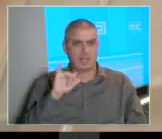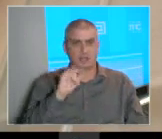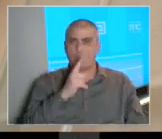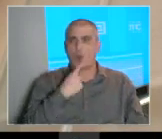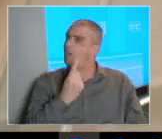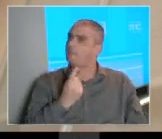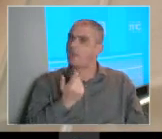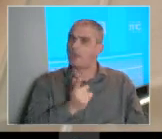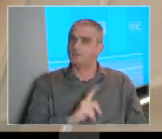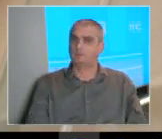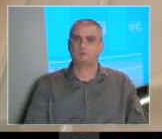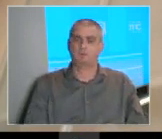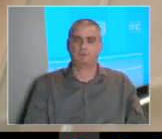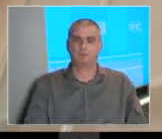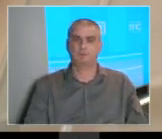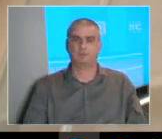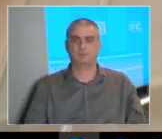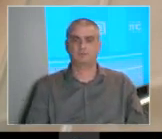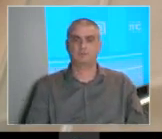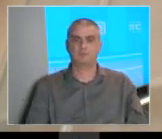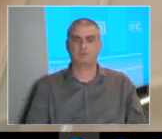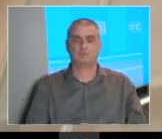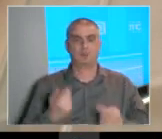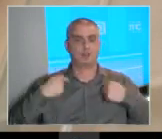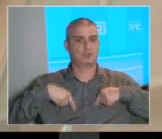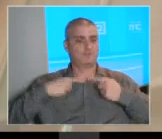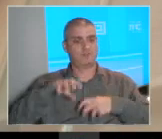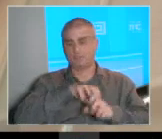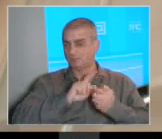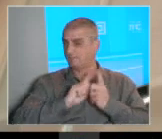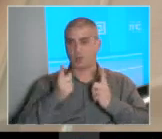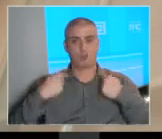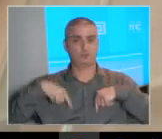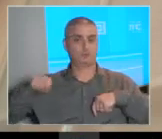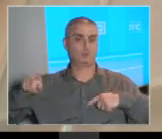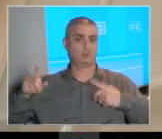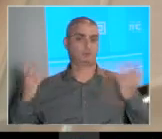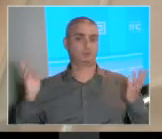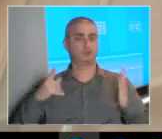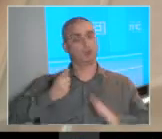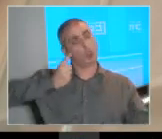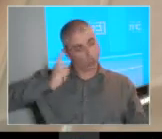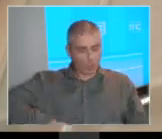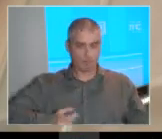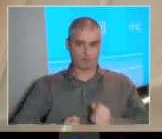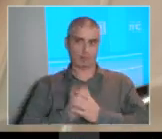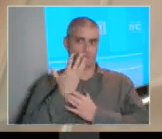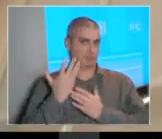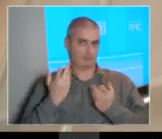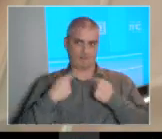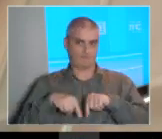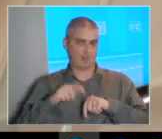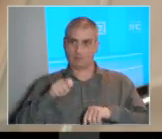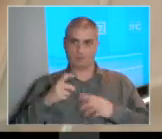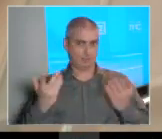אמר, לא ל... יושב ראש הוועדה המסדרת ולא ליושב ראש הכנסת שיש חובה להקים